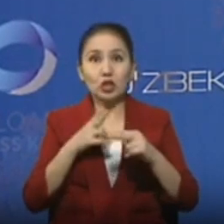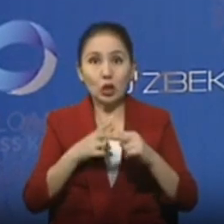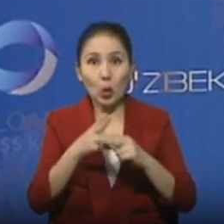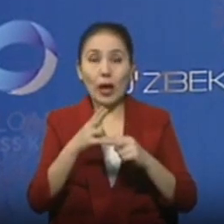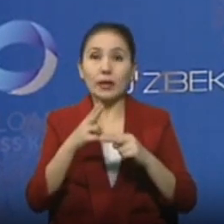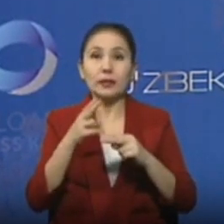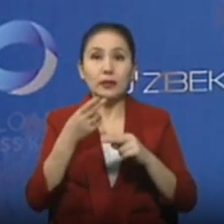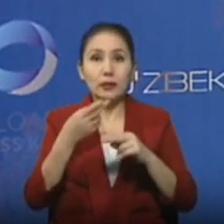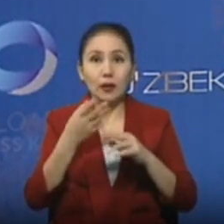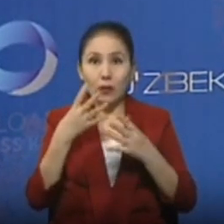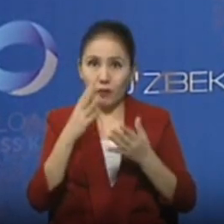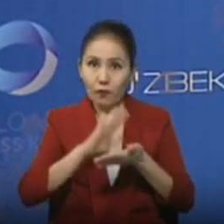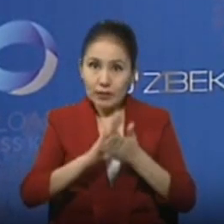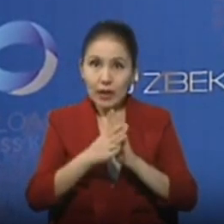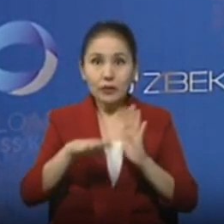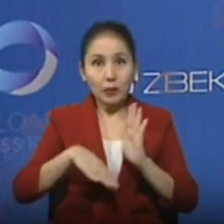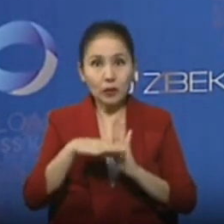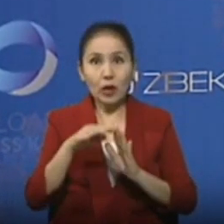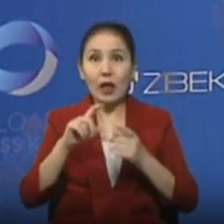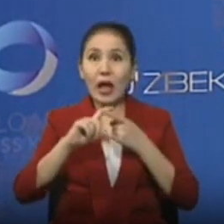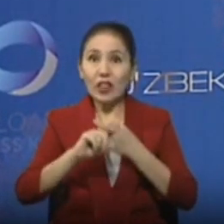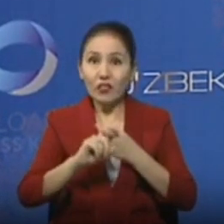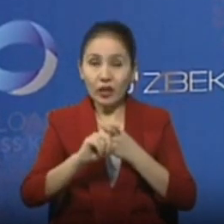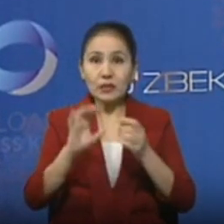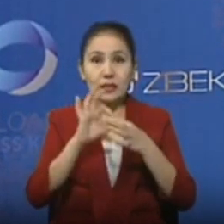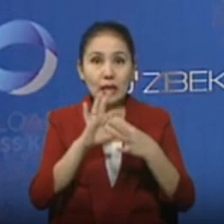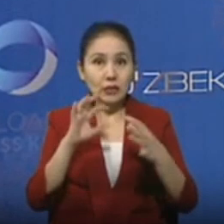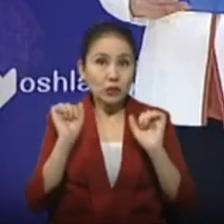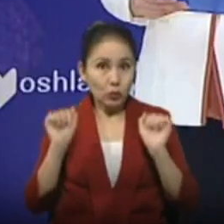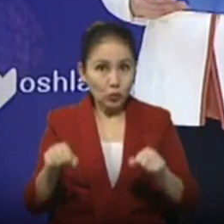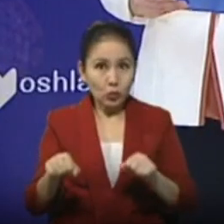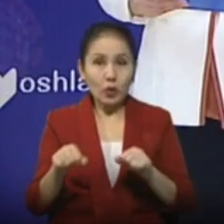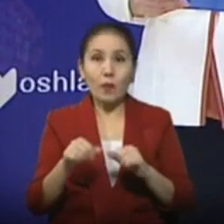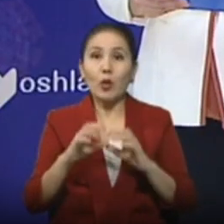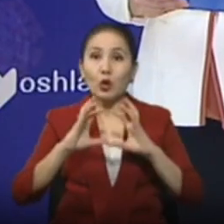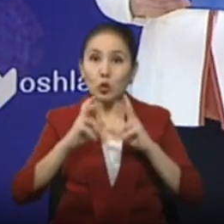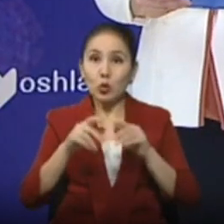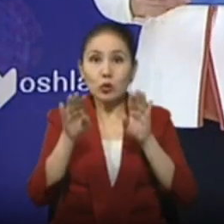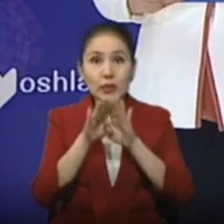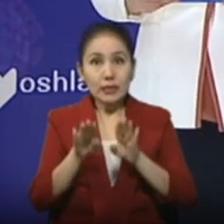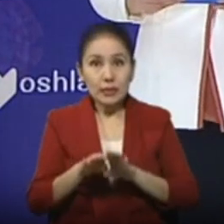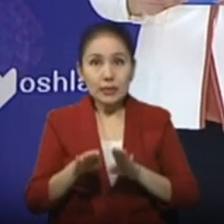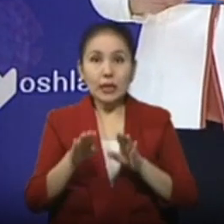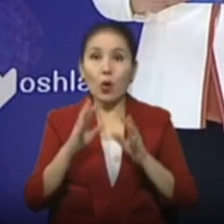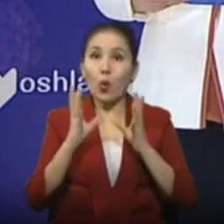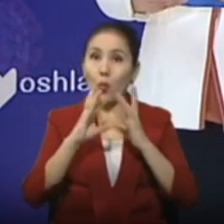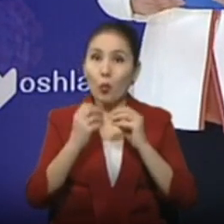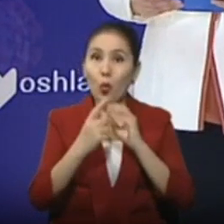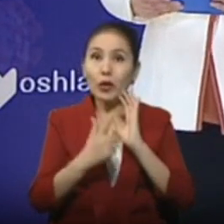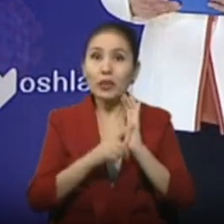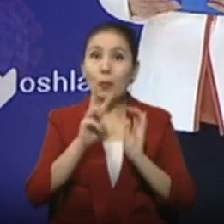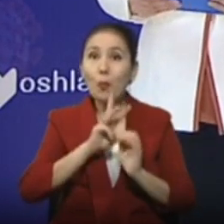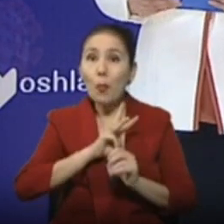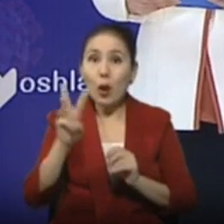вазиятны бір мүнче барқарарлаштырыш инфекция занжырыны узышымыз мүмкін. Dunyo statistikasida umumiy raqam 17